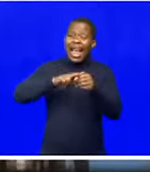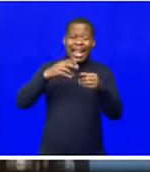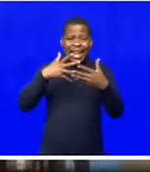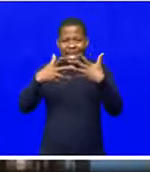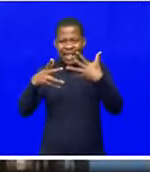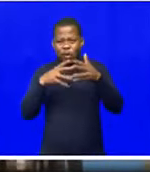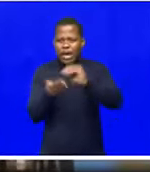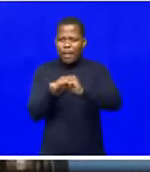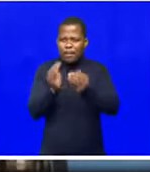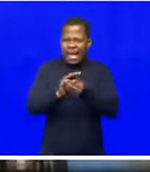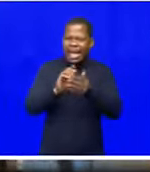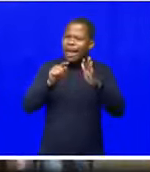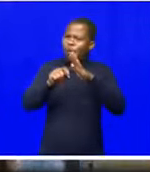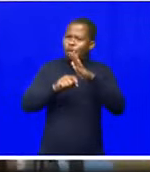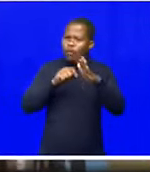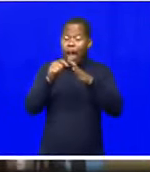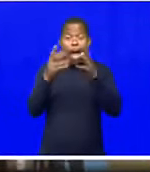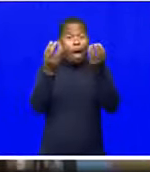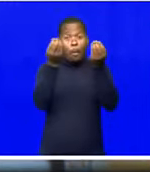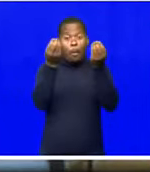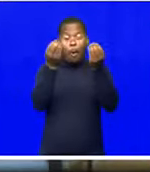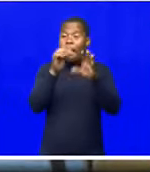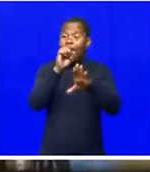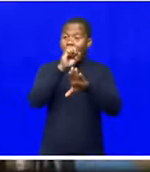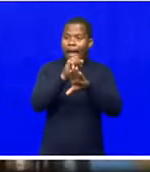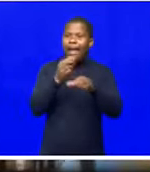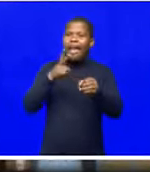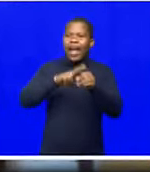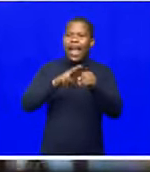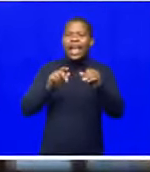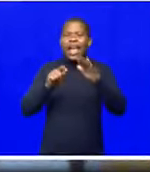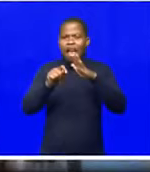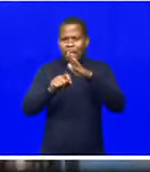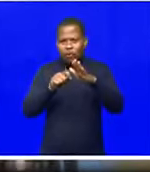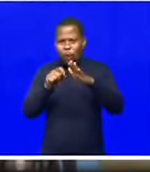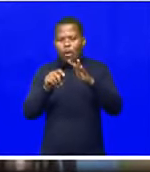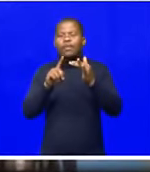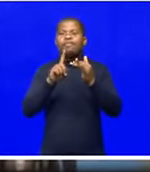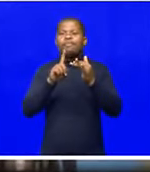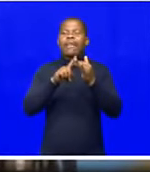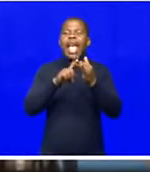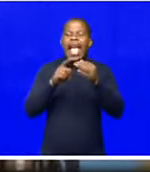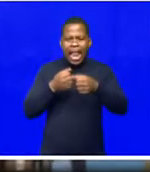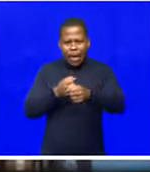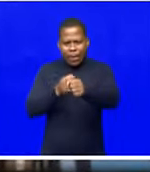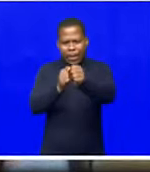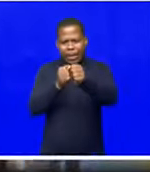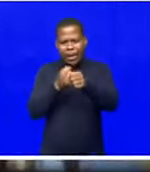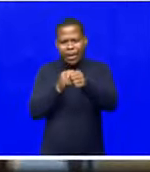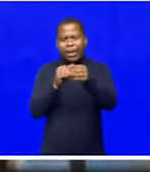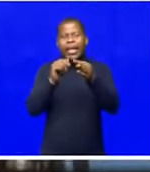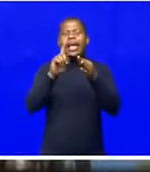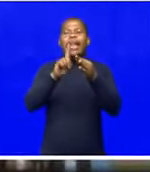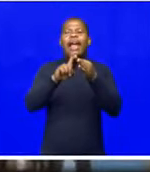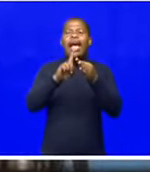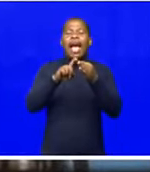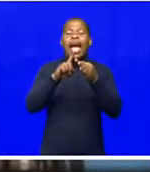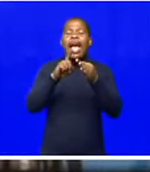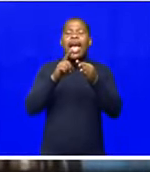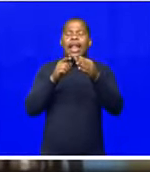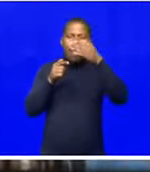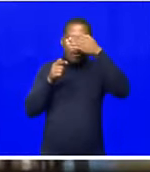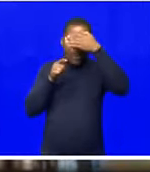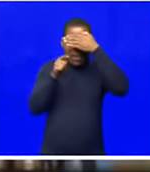lebatendile ikakhulu laba bekuthunga nabe kushisela nabola bekubada siyabona lokho ukuthi liveli ngaye